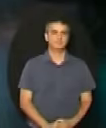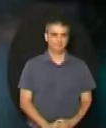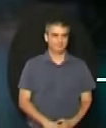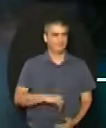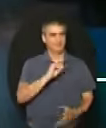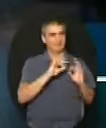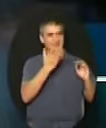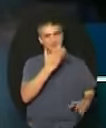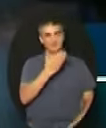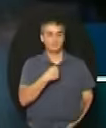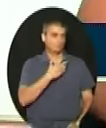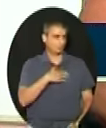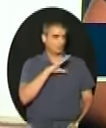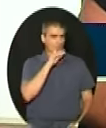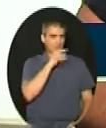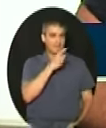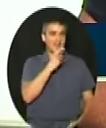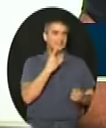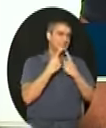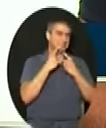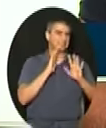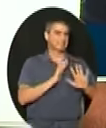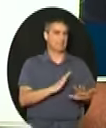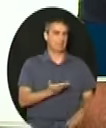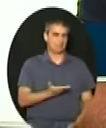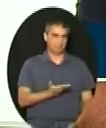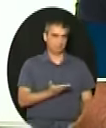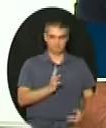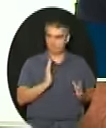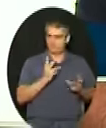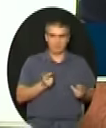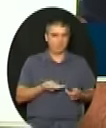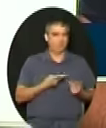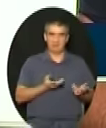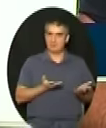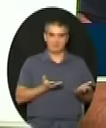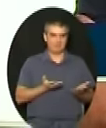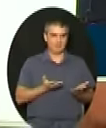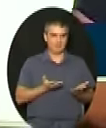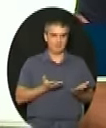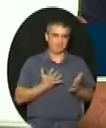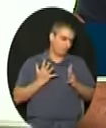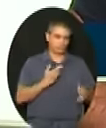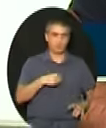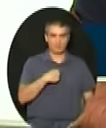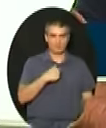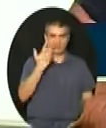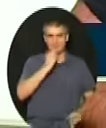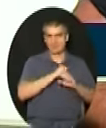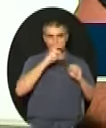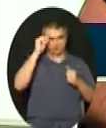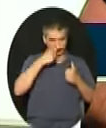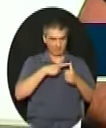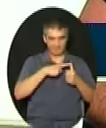יואב, תתחיל אתה. אני רוצה לדבר על שיח השנאה, שהוא כל כך בקלות תוקף אותנו. היה פיגוע בתל